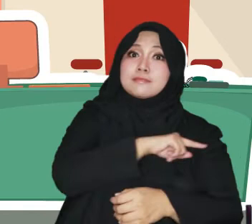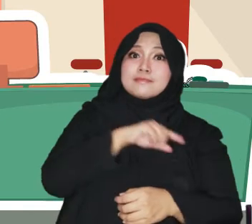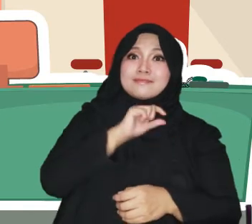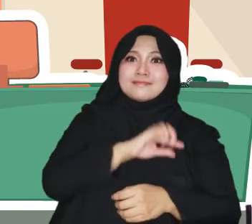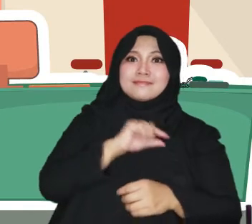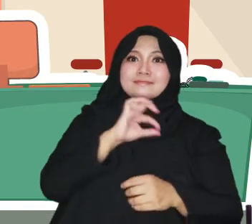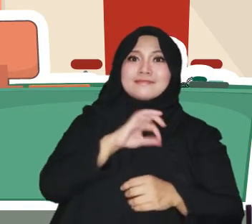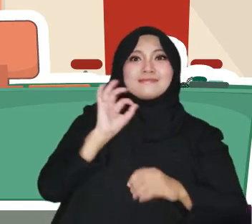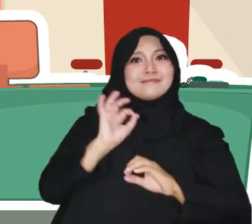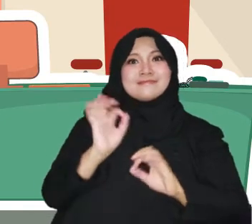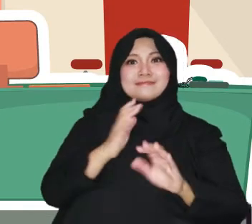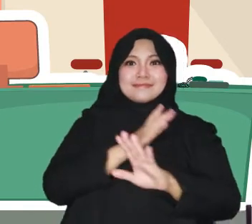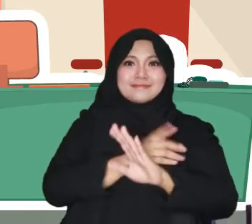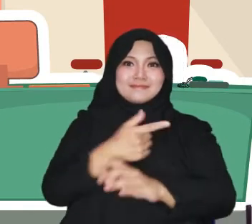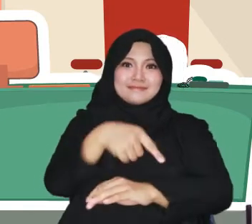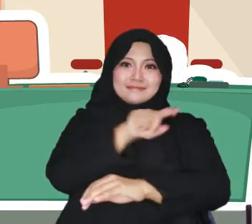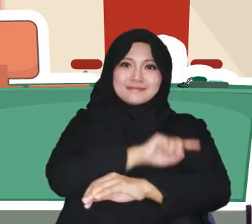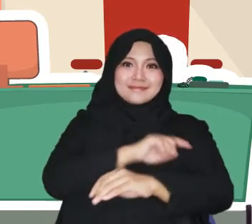mampu.